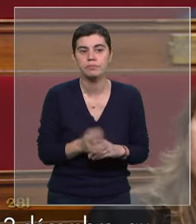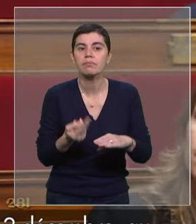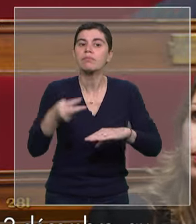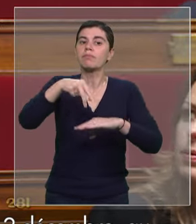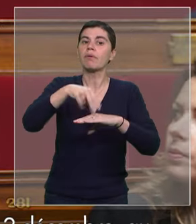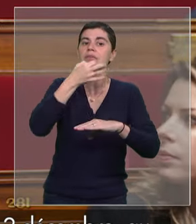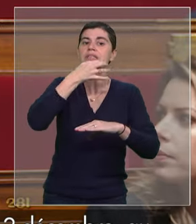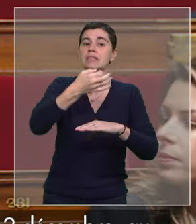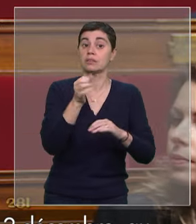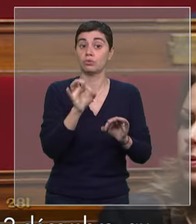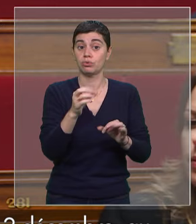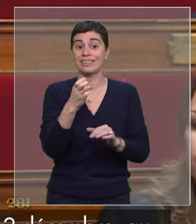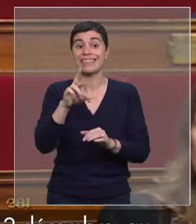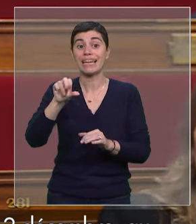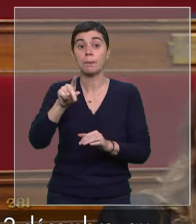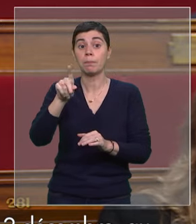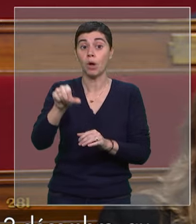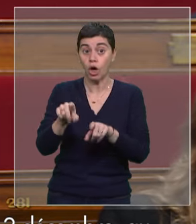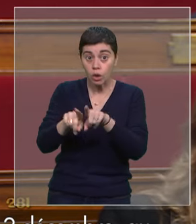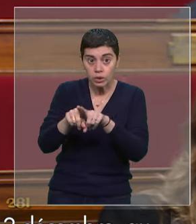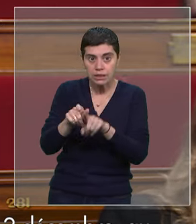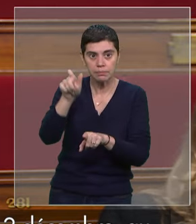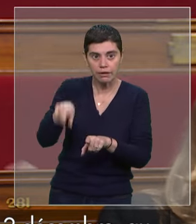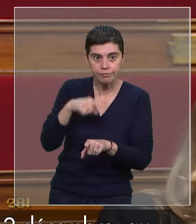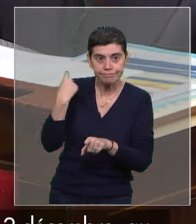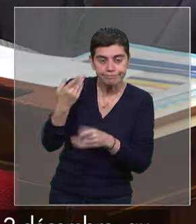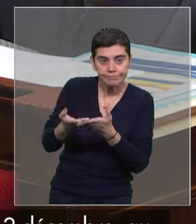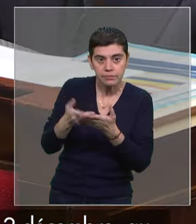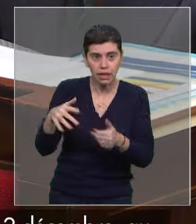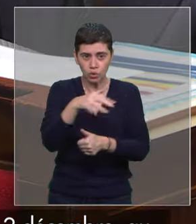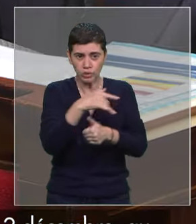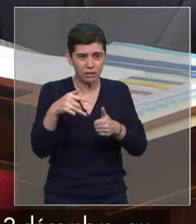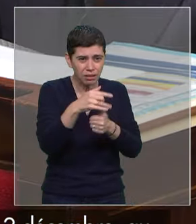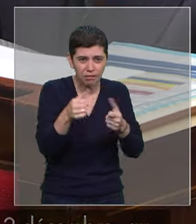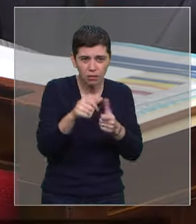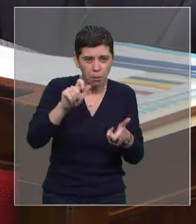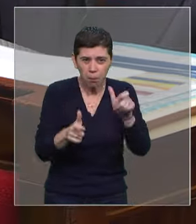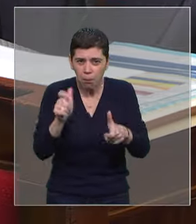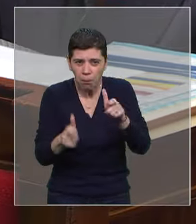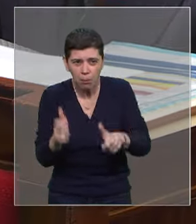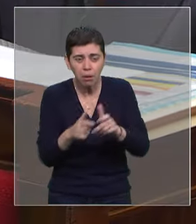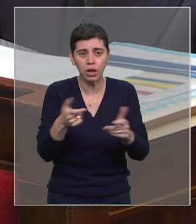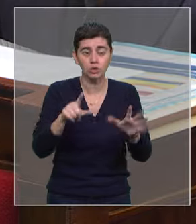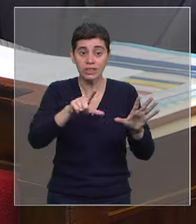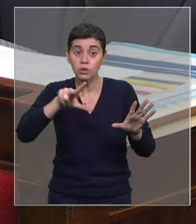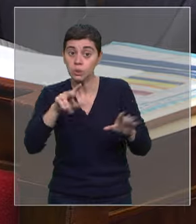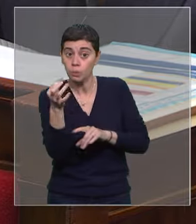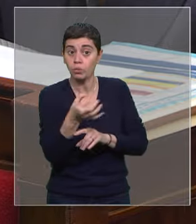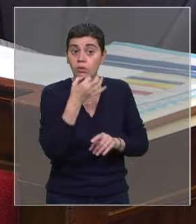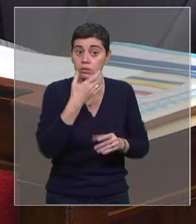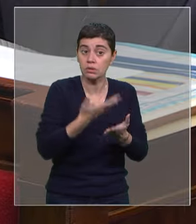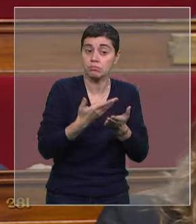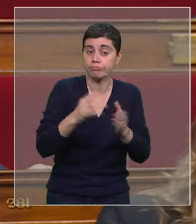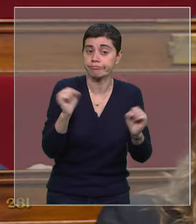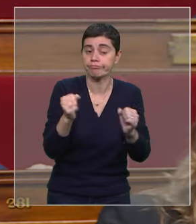drames nous font courir le risque d'un basculement de notre société si nous ne sommes pas à la hauteur. 78% des Français partagent ce propos.